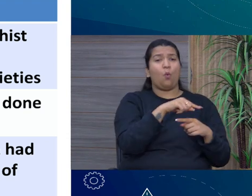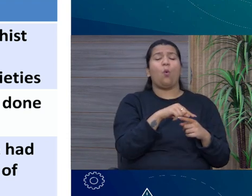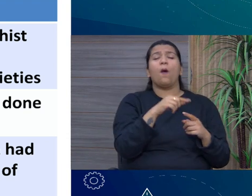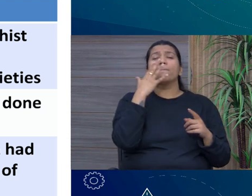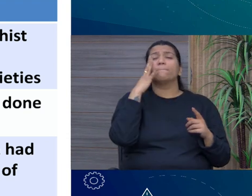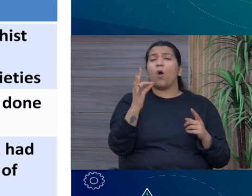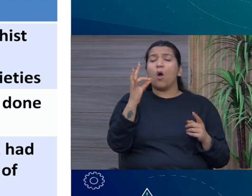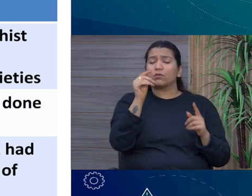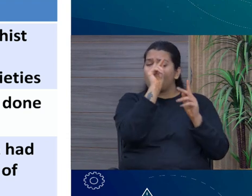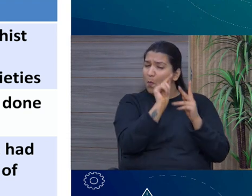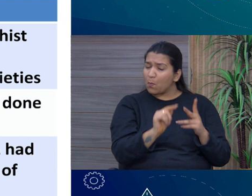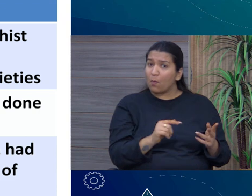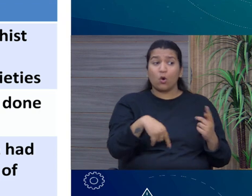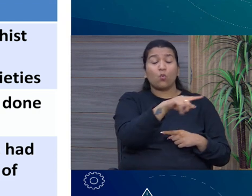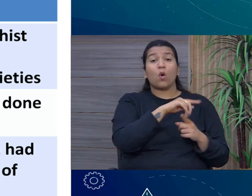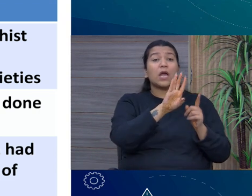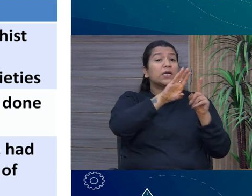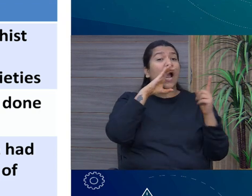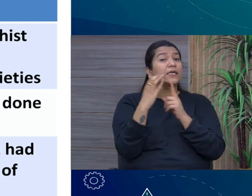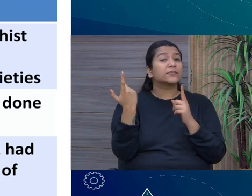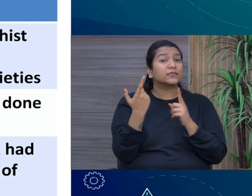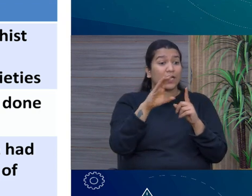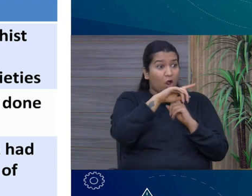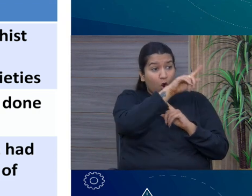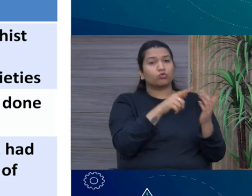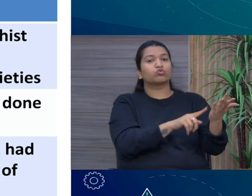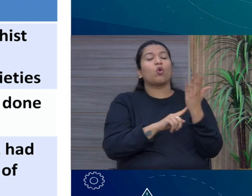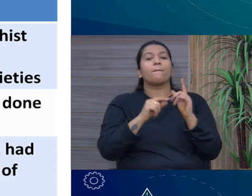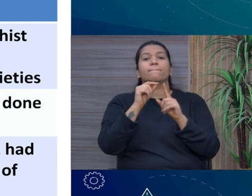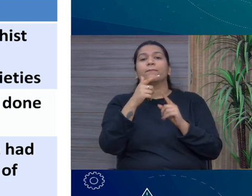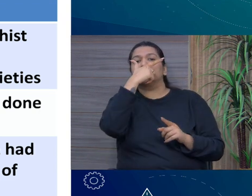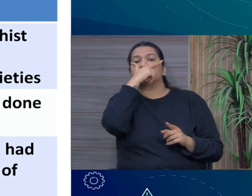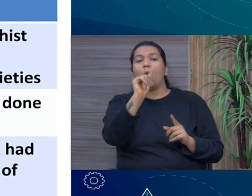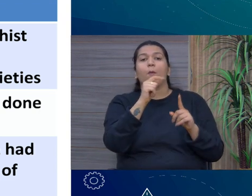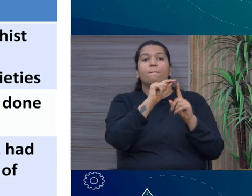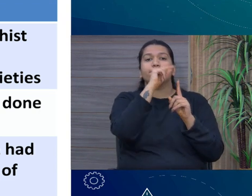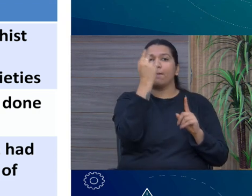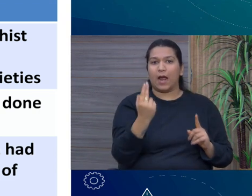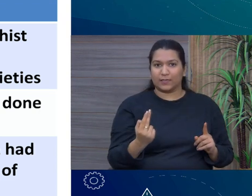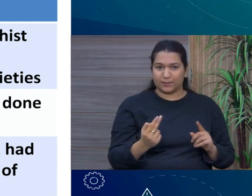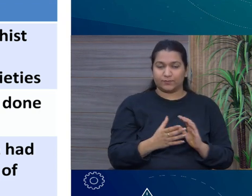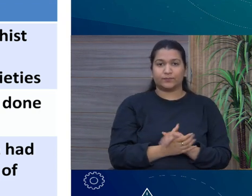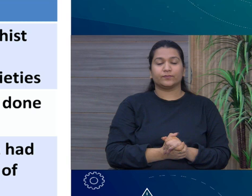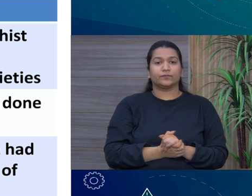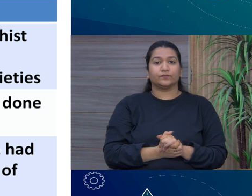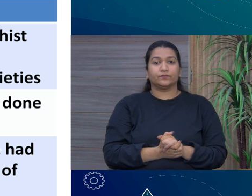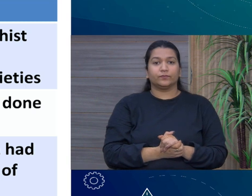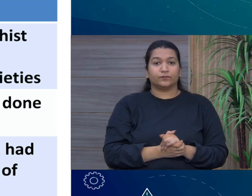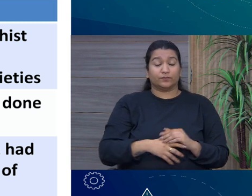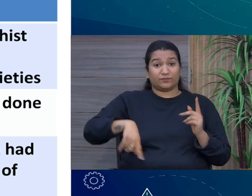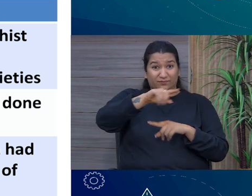सर उनके ट्रेडिशन को आगे बढ़ाते हुए इस चीज़ को प्रेजेंट किया गया है जैन पेंटिंग्स के अंदर। और ट्रेडिशनली ये भी